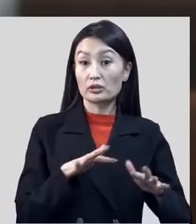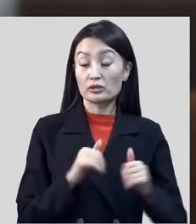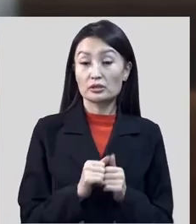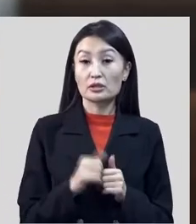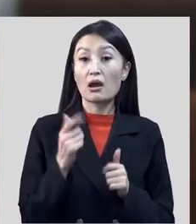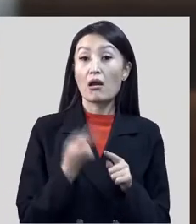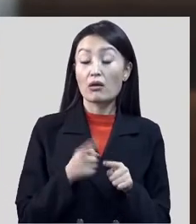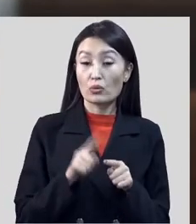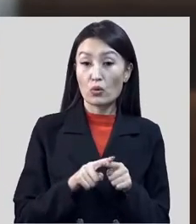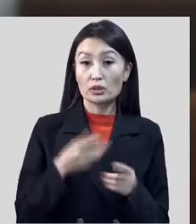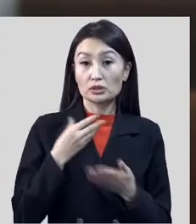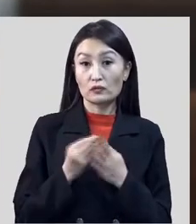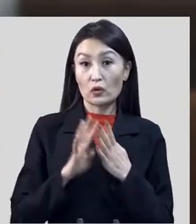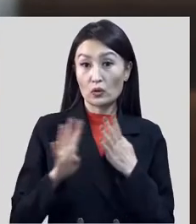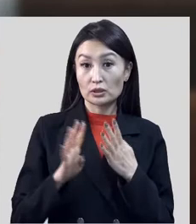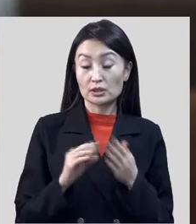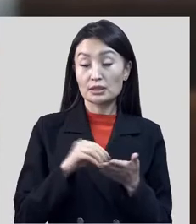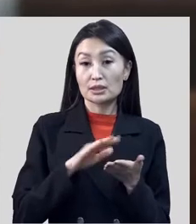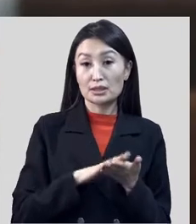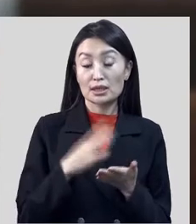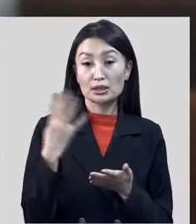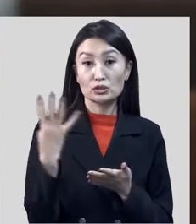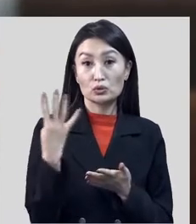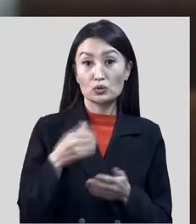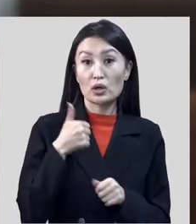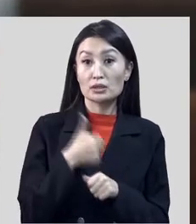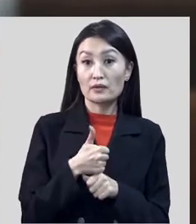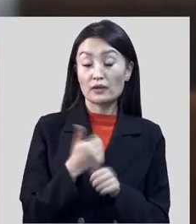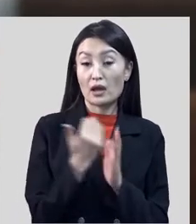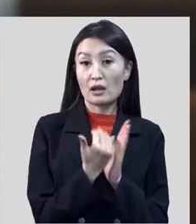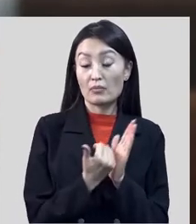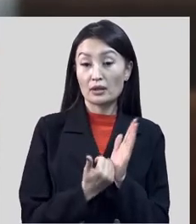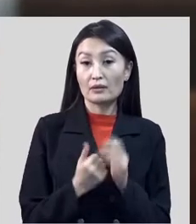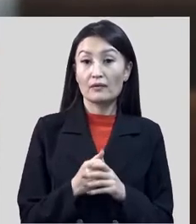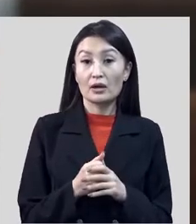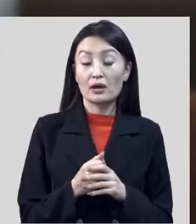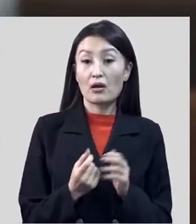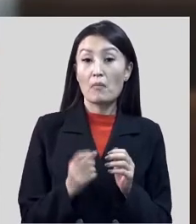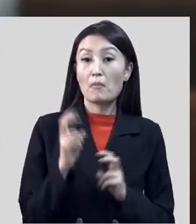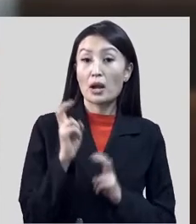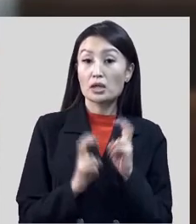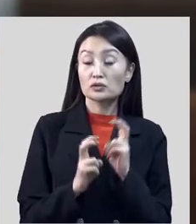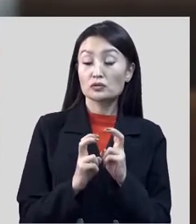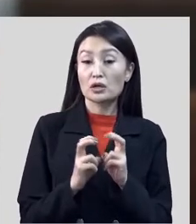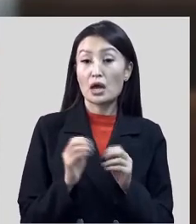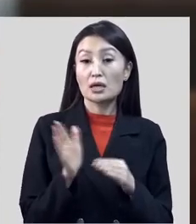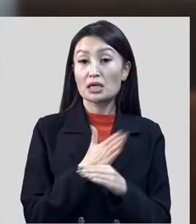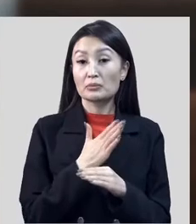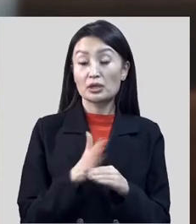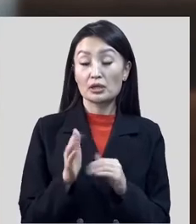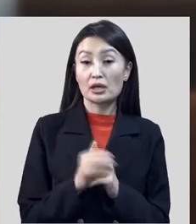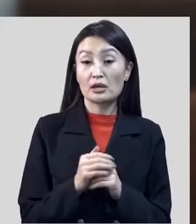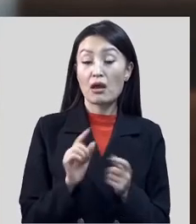которая в свою очередь состоит из 4 основных элементов производства распределения